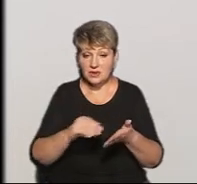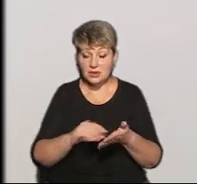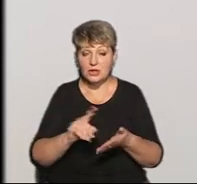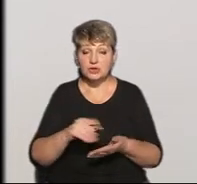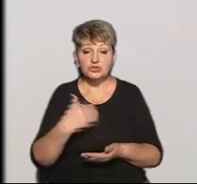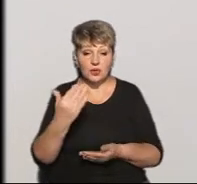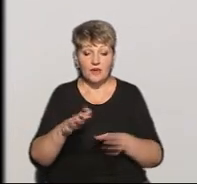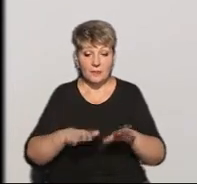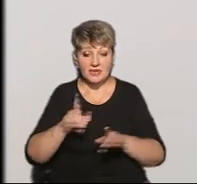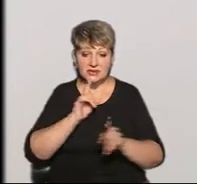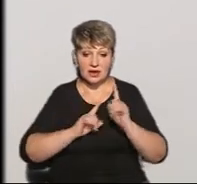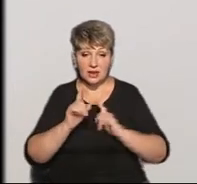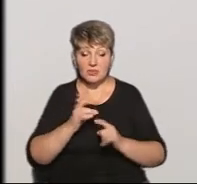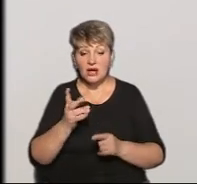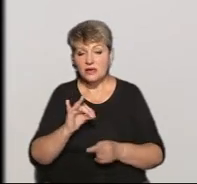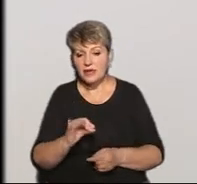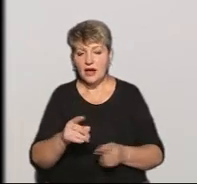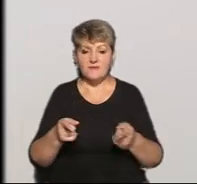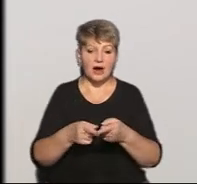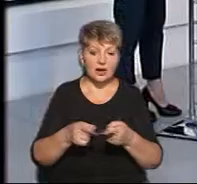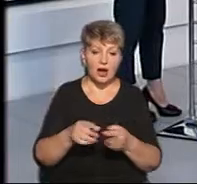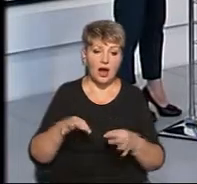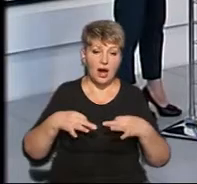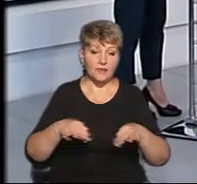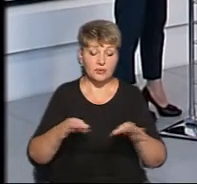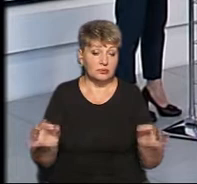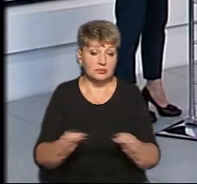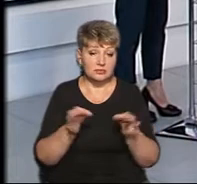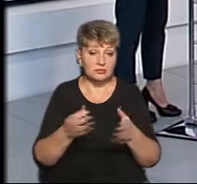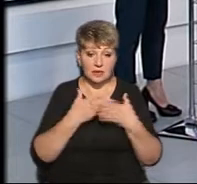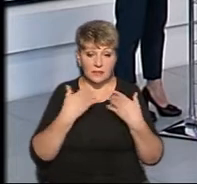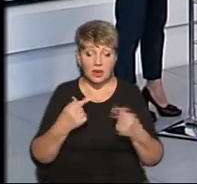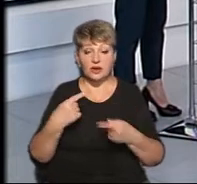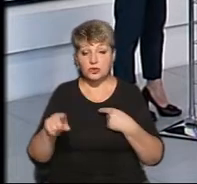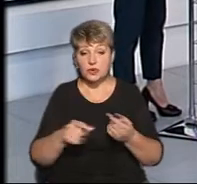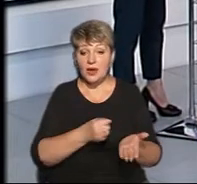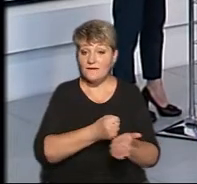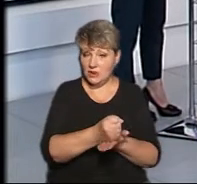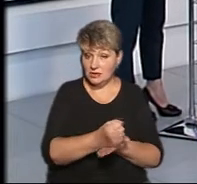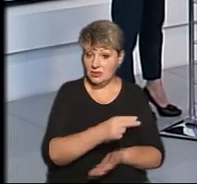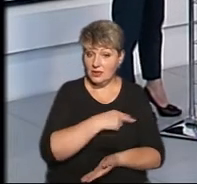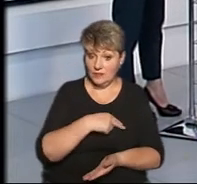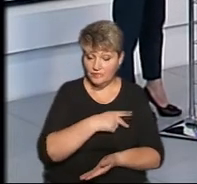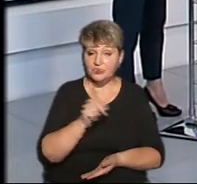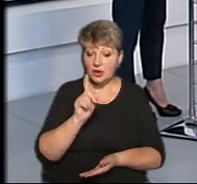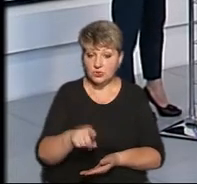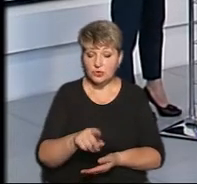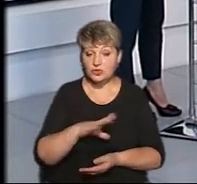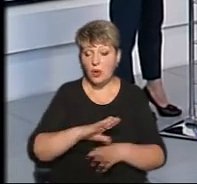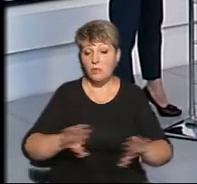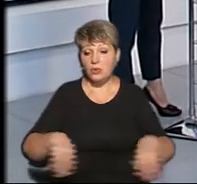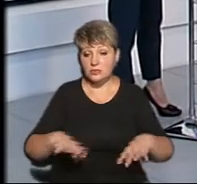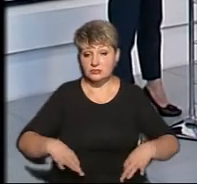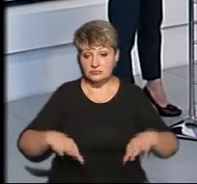секретаря міської ради ні квартири, ні авто він задекларував лише зарплату дружини. Інший висуванець, теж дослівно, теж пусті кишені,